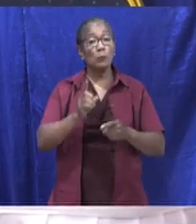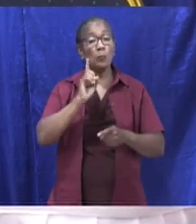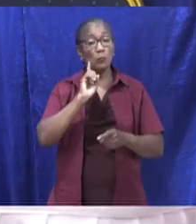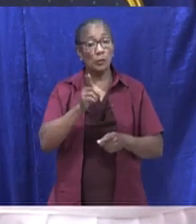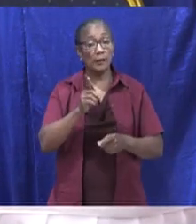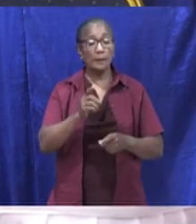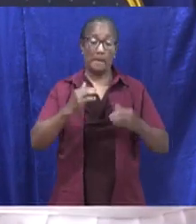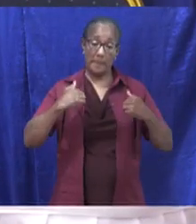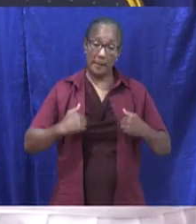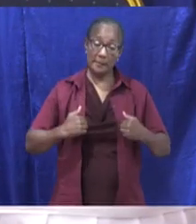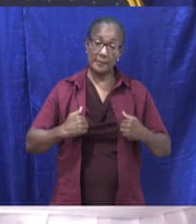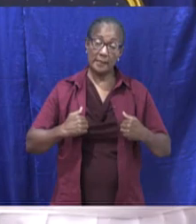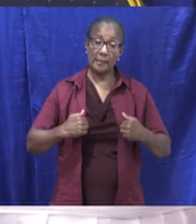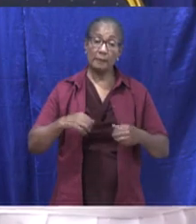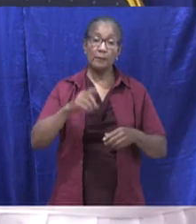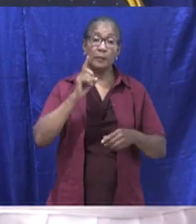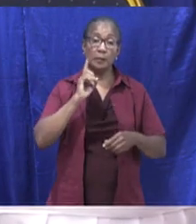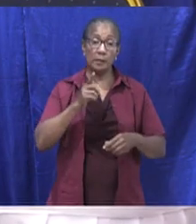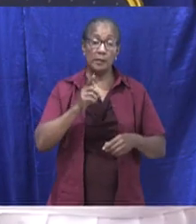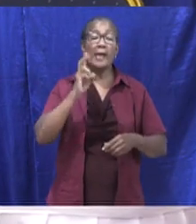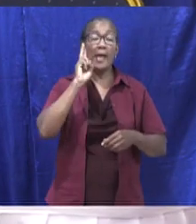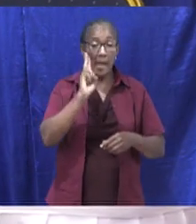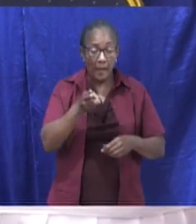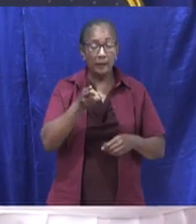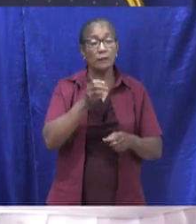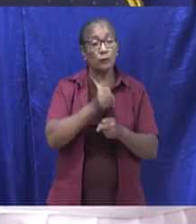het zijn mensen die voor hun werk